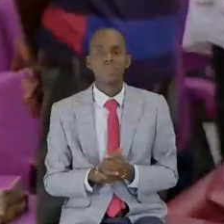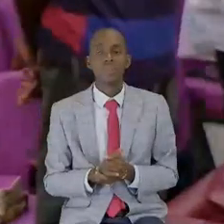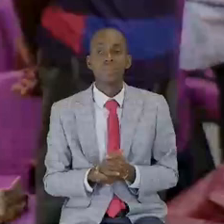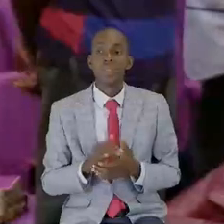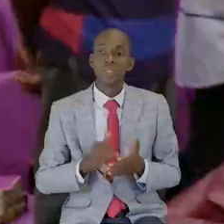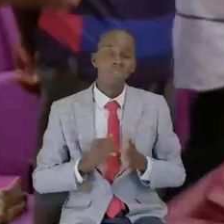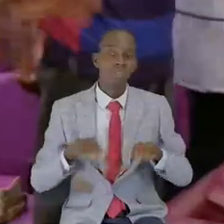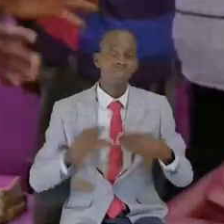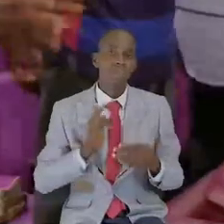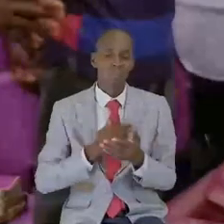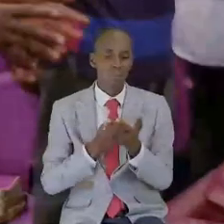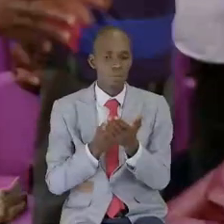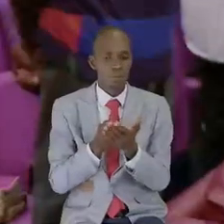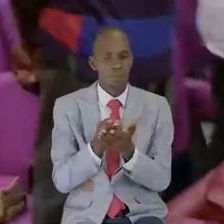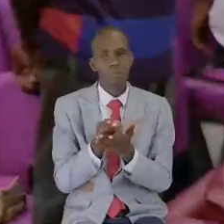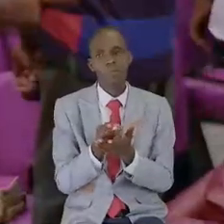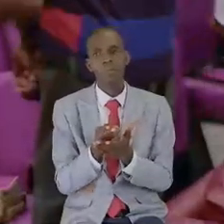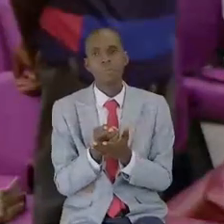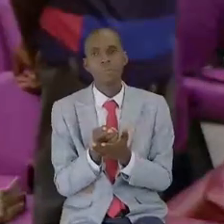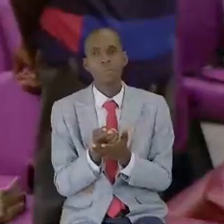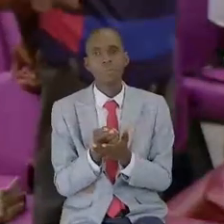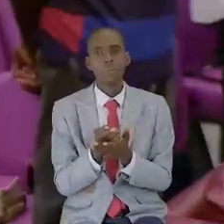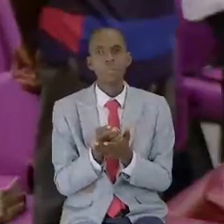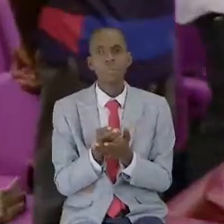Nous donne l'honnêteté.